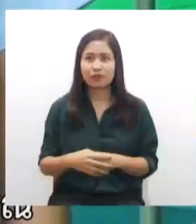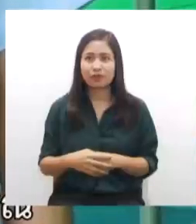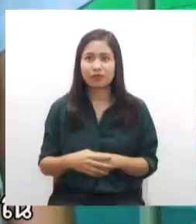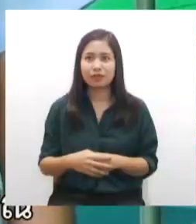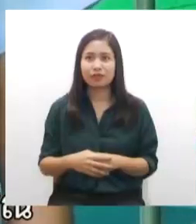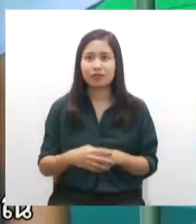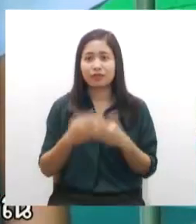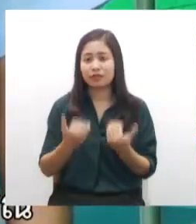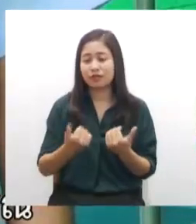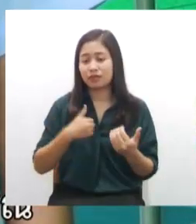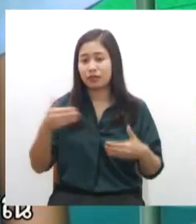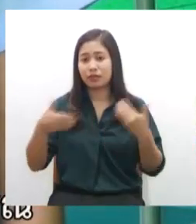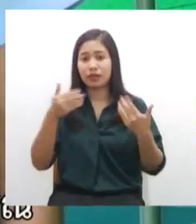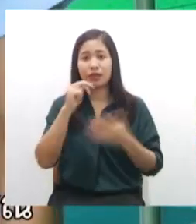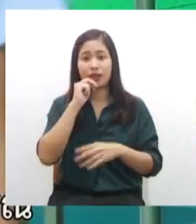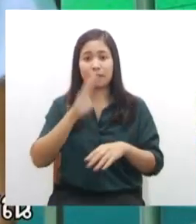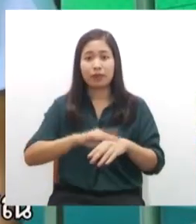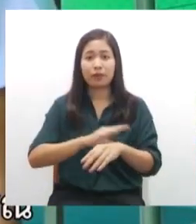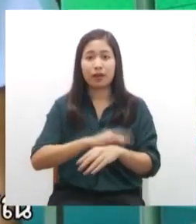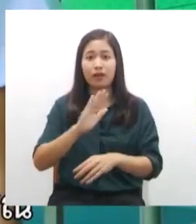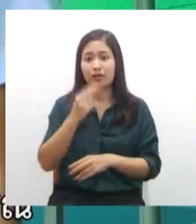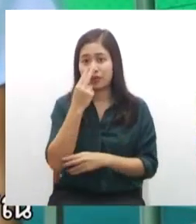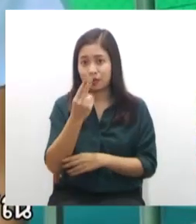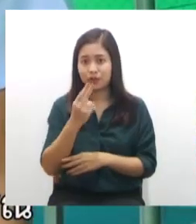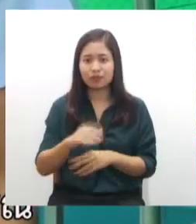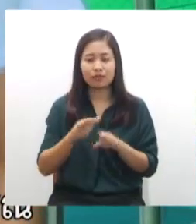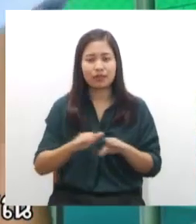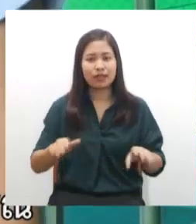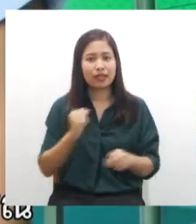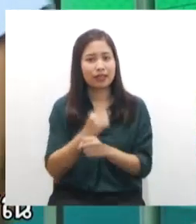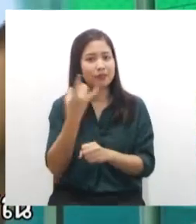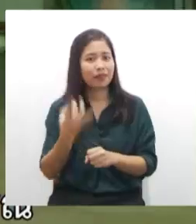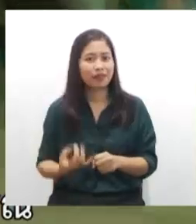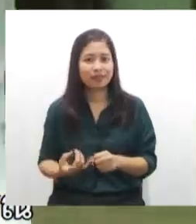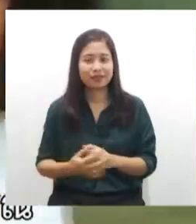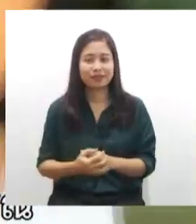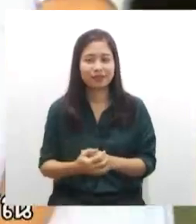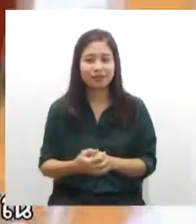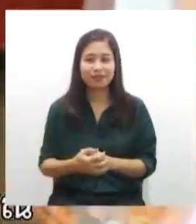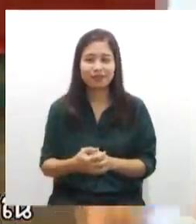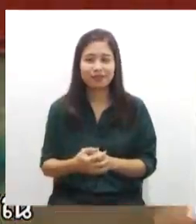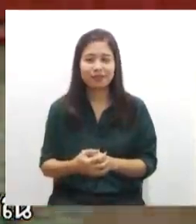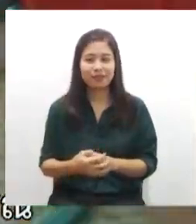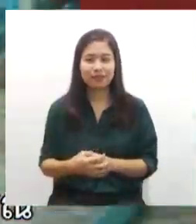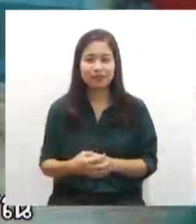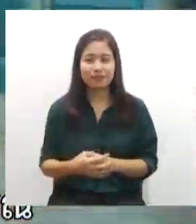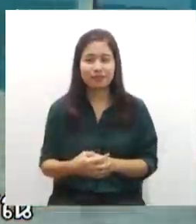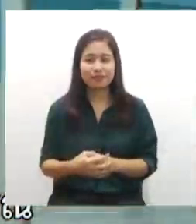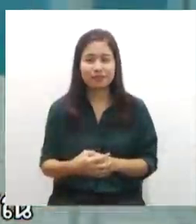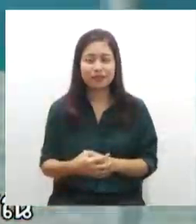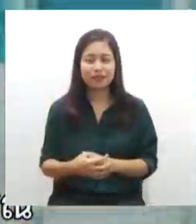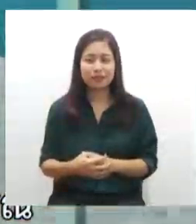และนี่ก็เป็นกิจกรรมทาราบำบัดของเรามาดูกันค่ะว่าเด็กๆกำลังทำอะไรอยู่